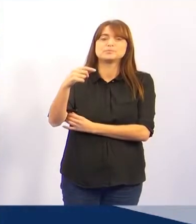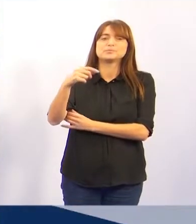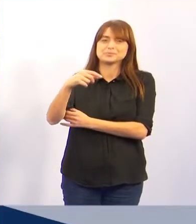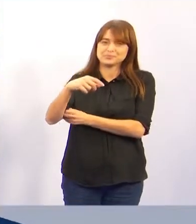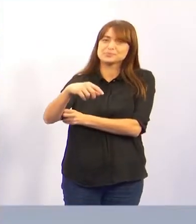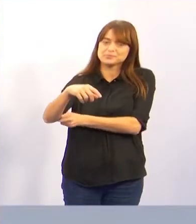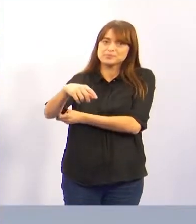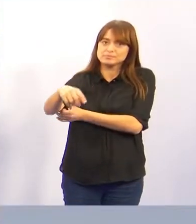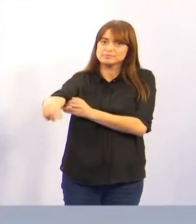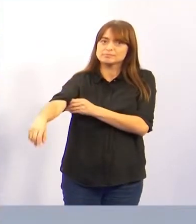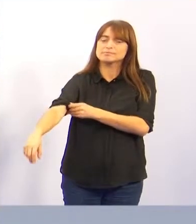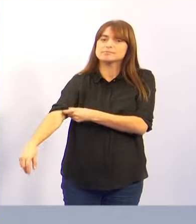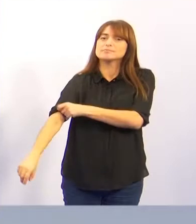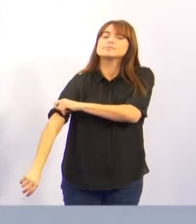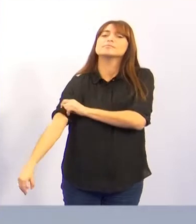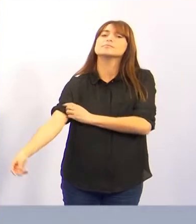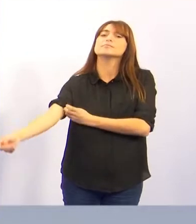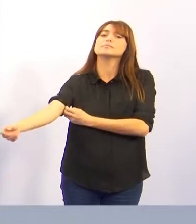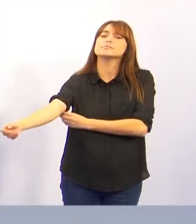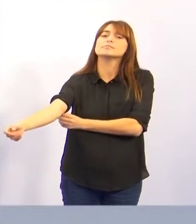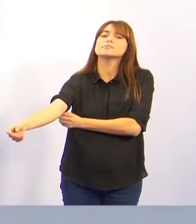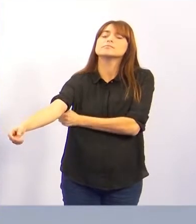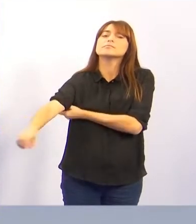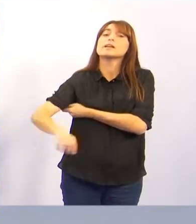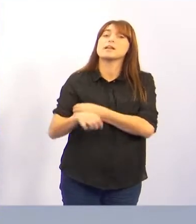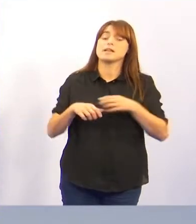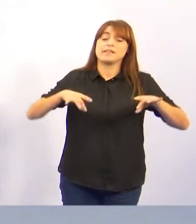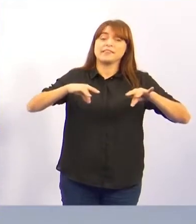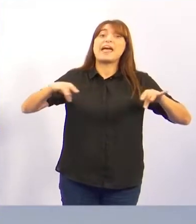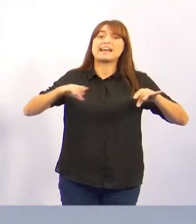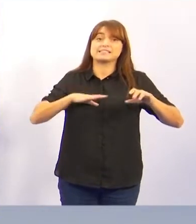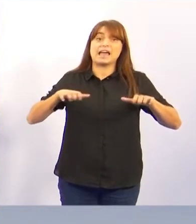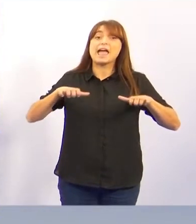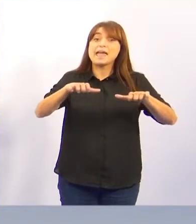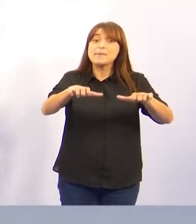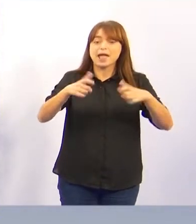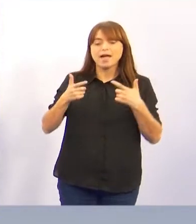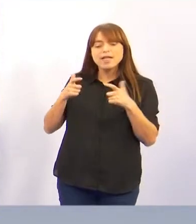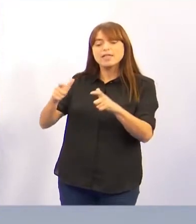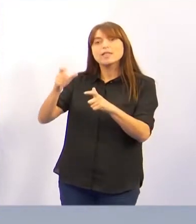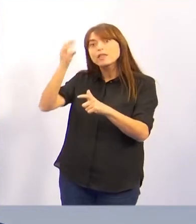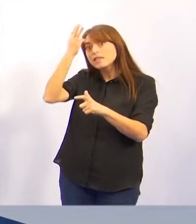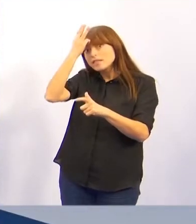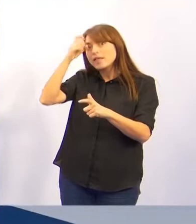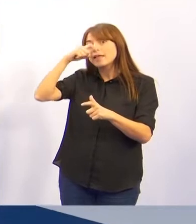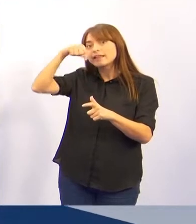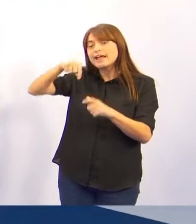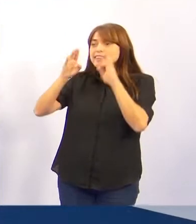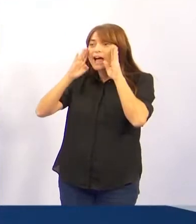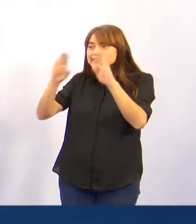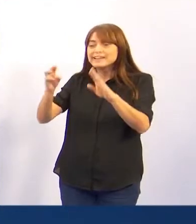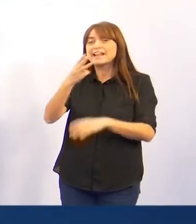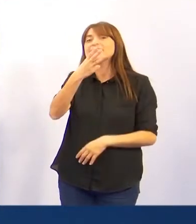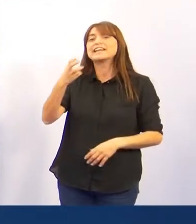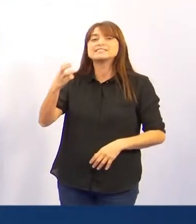Els Mossos d'Esquadra i l'Oficina d'Atenció a la Víctima a l'Ebre han hagut d'atendre aquest any més de 300 víctimes de violència masclista. Les